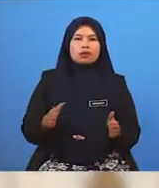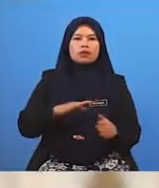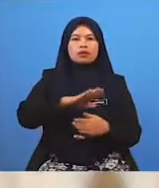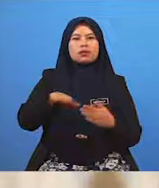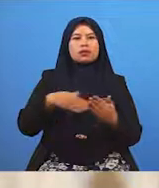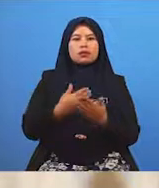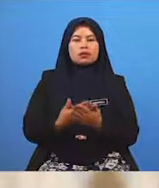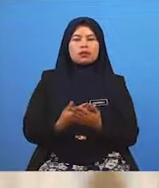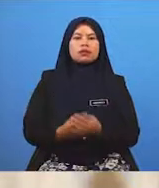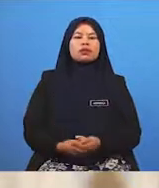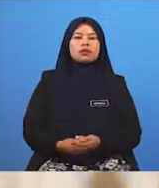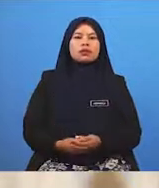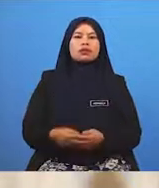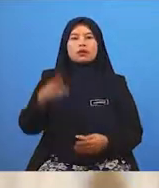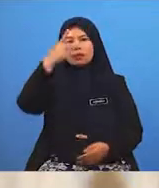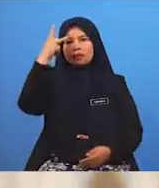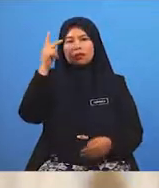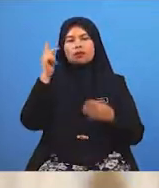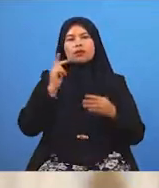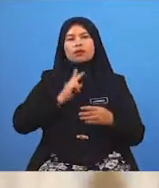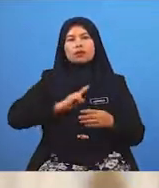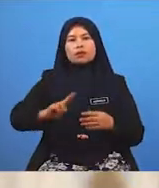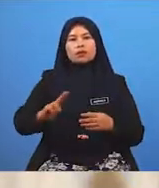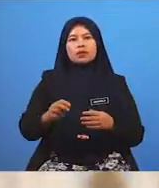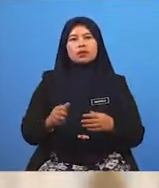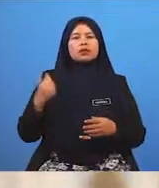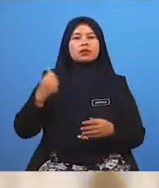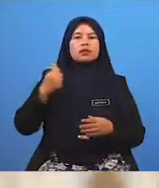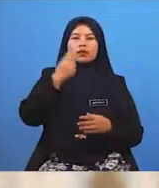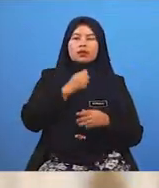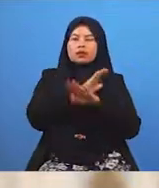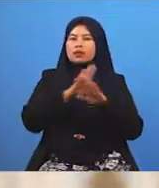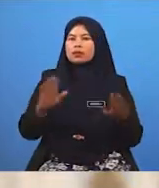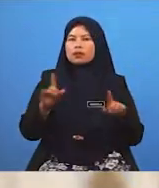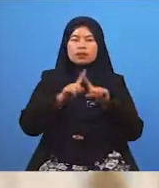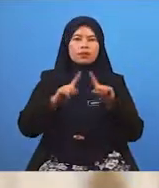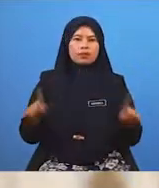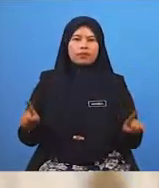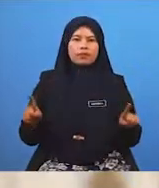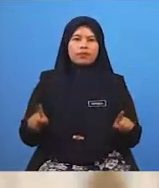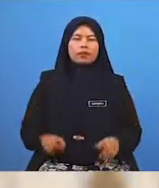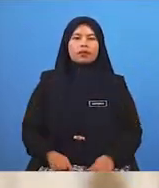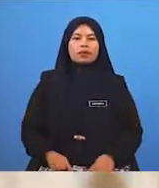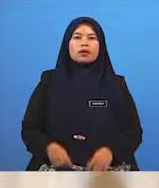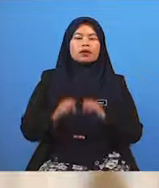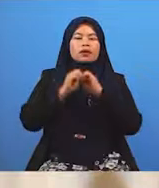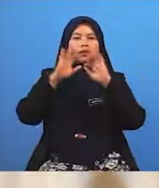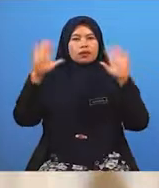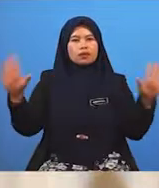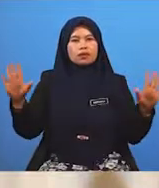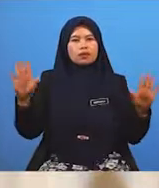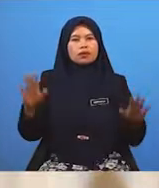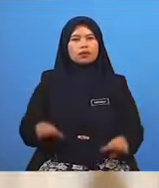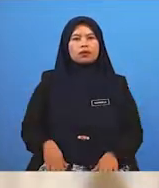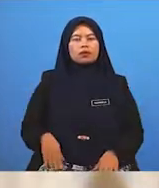adalah kerana agama dan akhlak tidak dapat dipisahkan. Pengertian yang lebih jelas adalah apabila